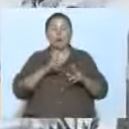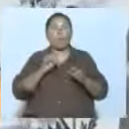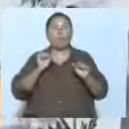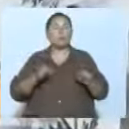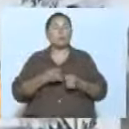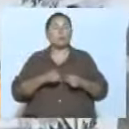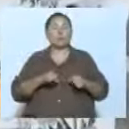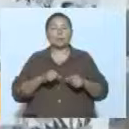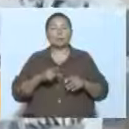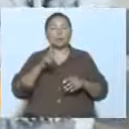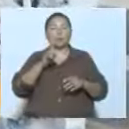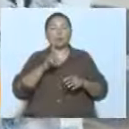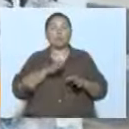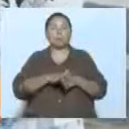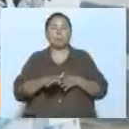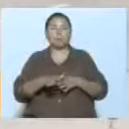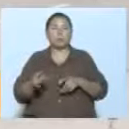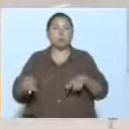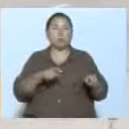возможности удовлетворить требования сельчан.